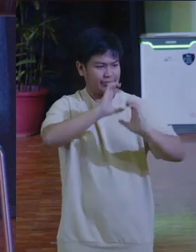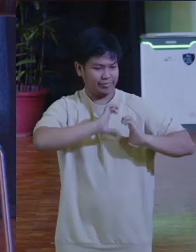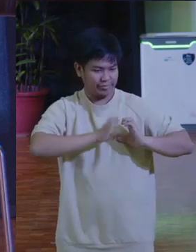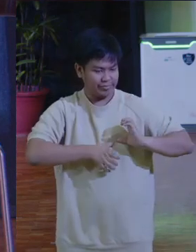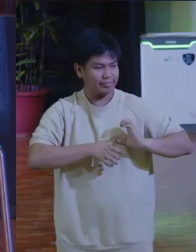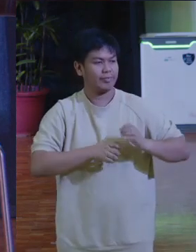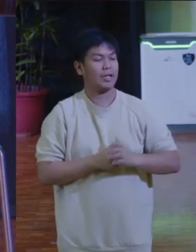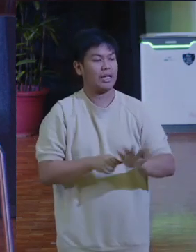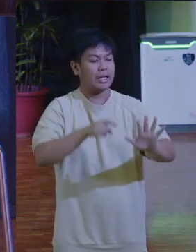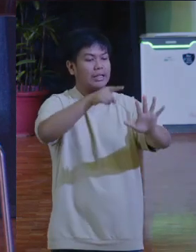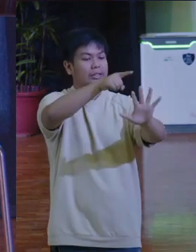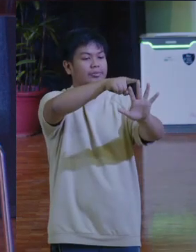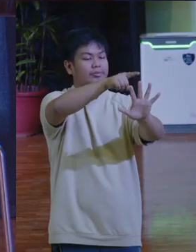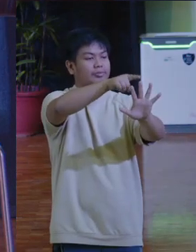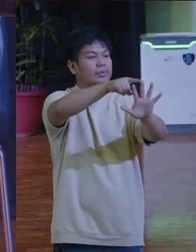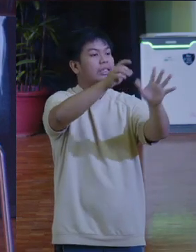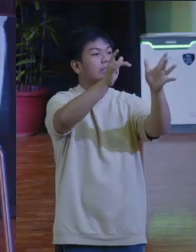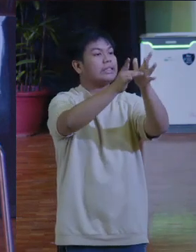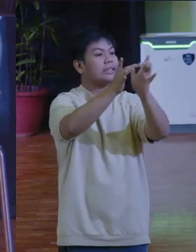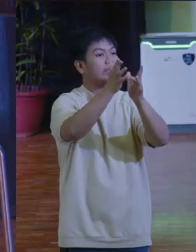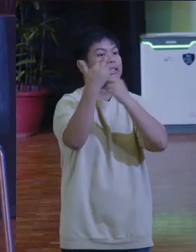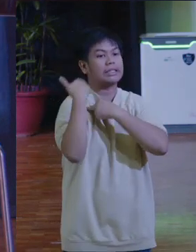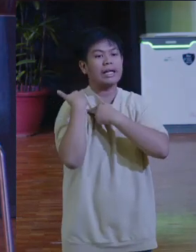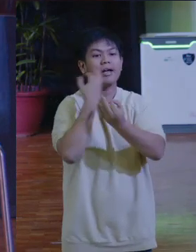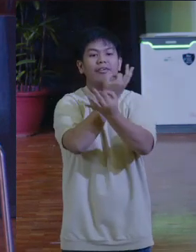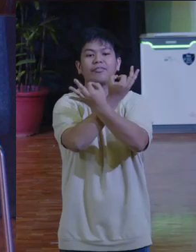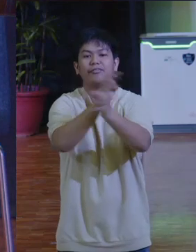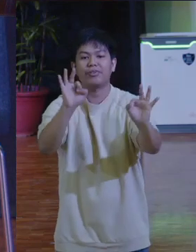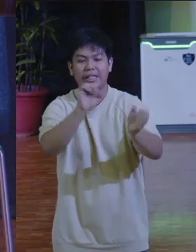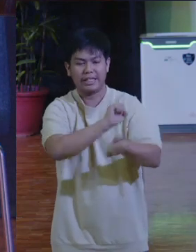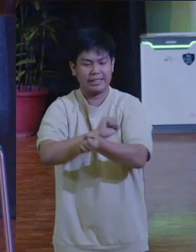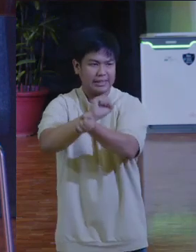who are enslaved. Palayain ang mga